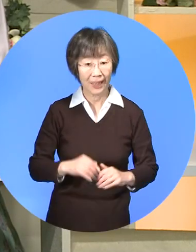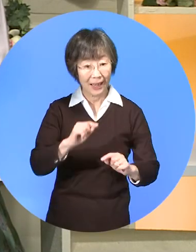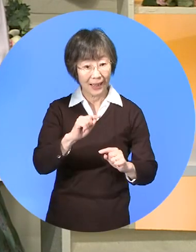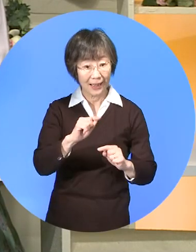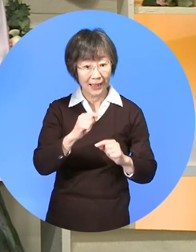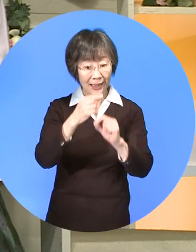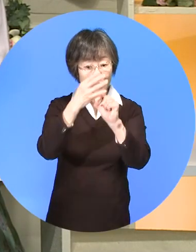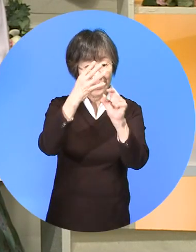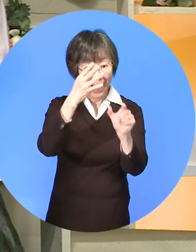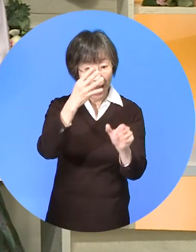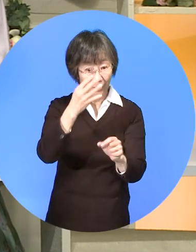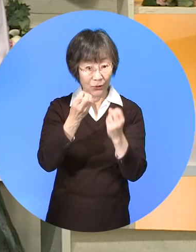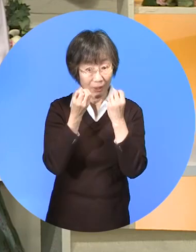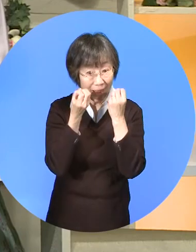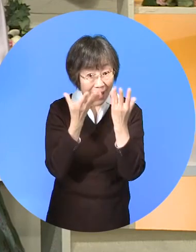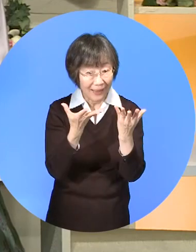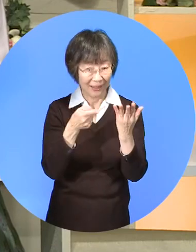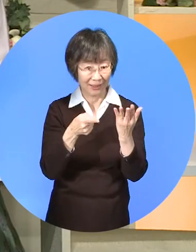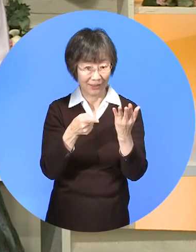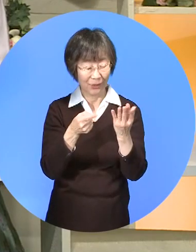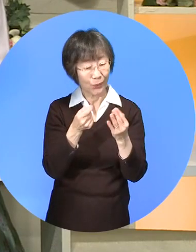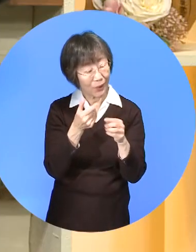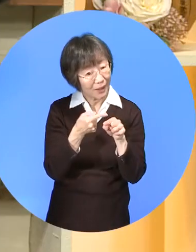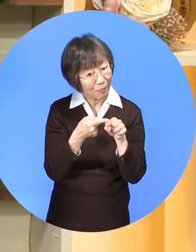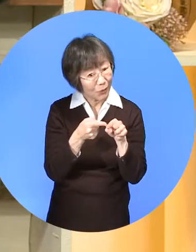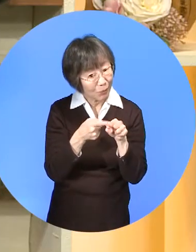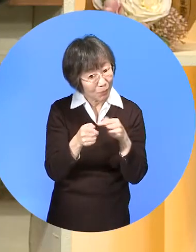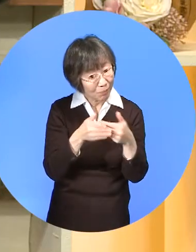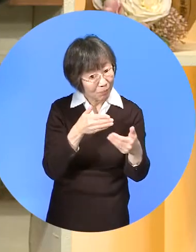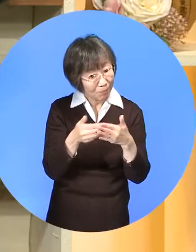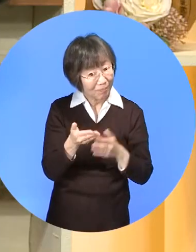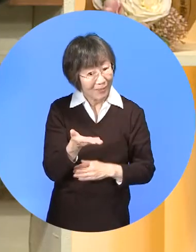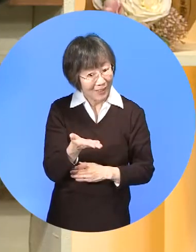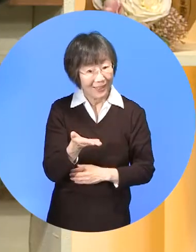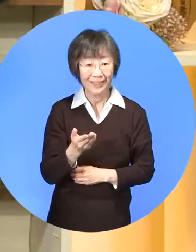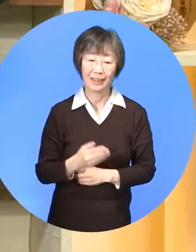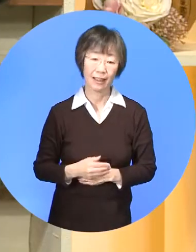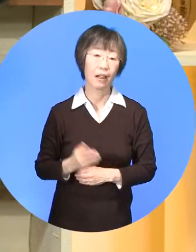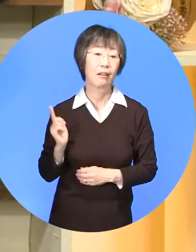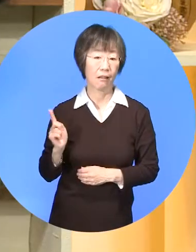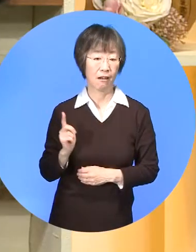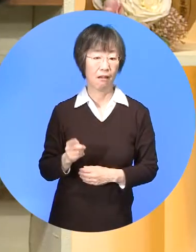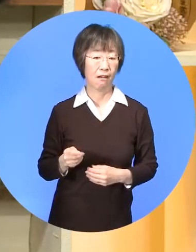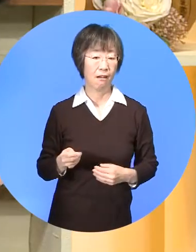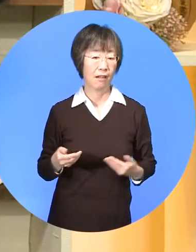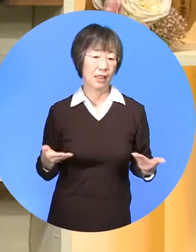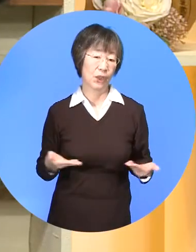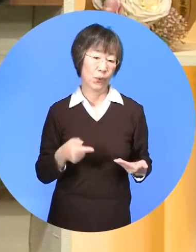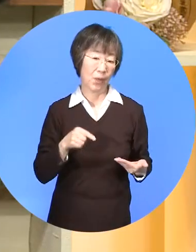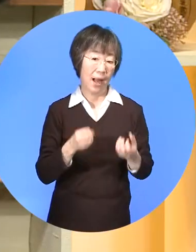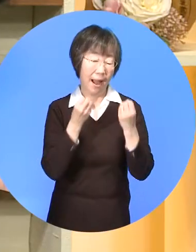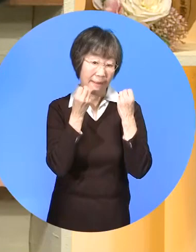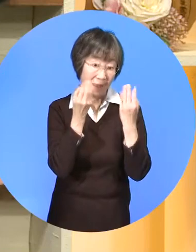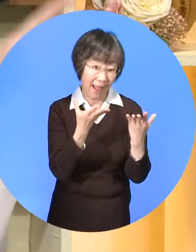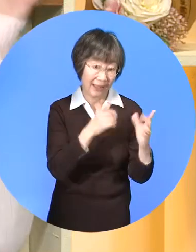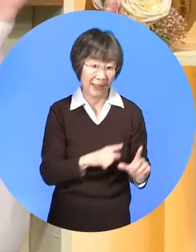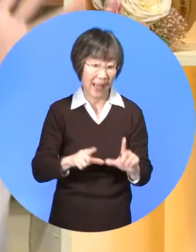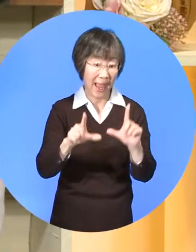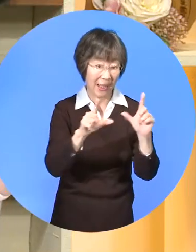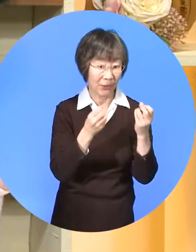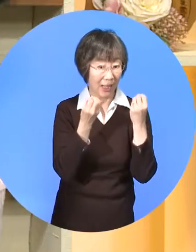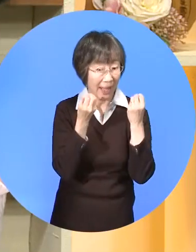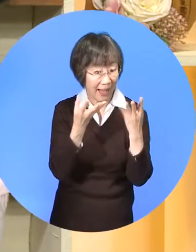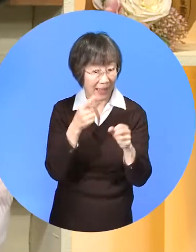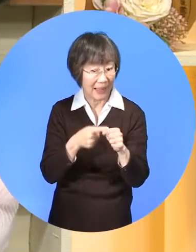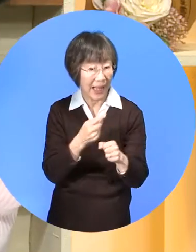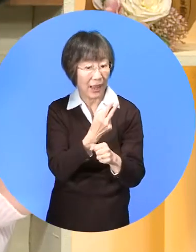ますけれどもね、新生活順調でしょうか？木戸さん、どんな感じですか、新生活は？ 私はですね、もう今このお仕事で、新